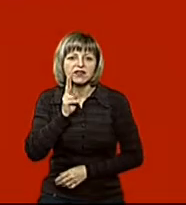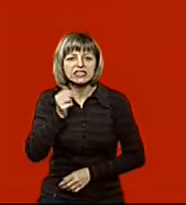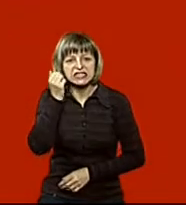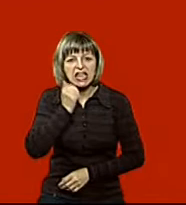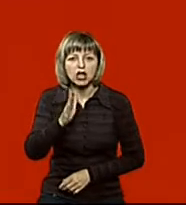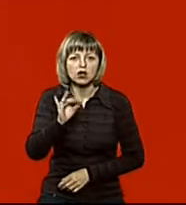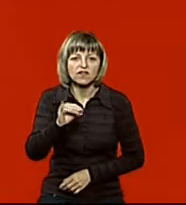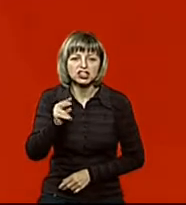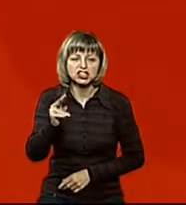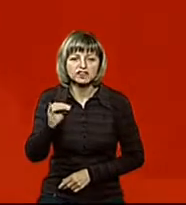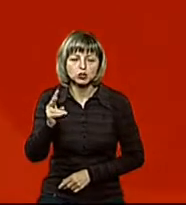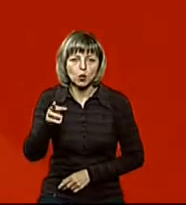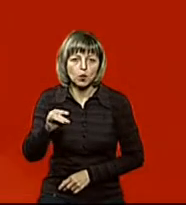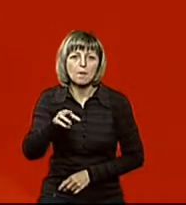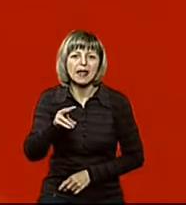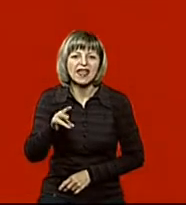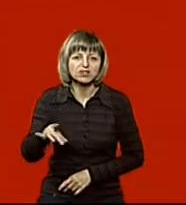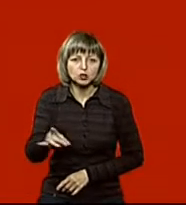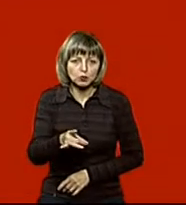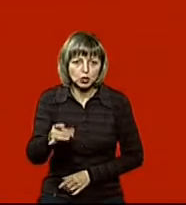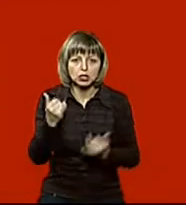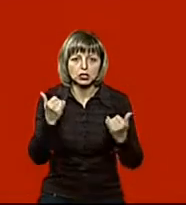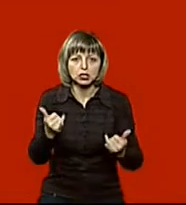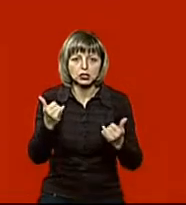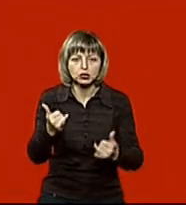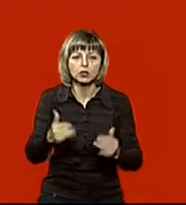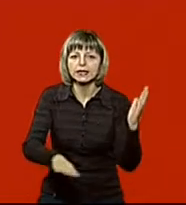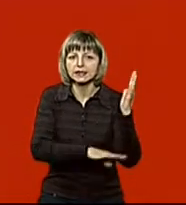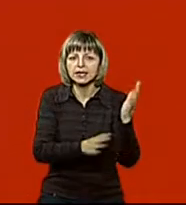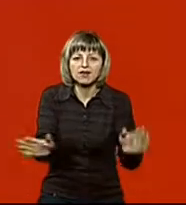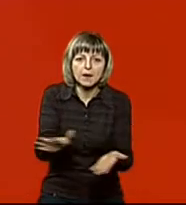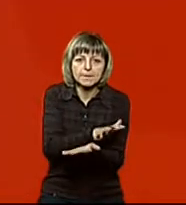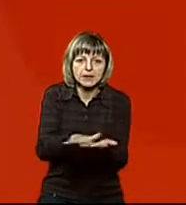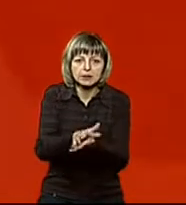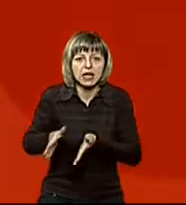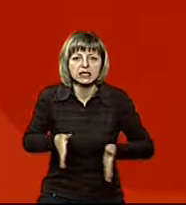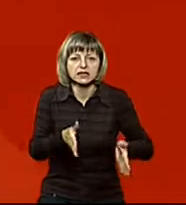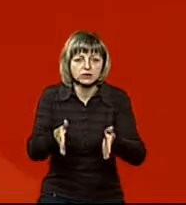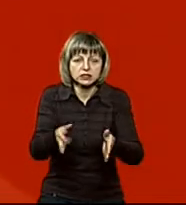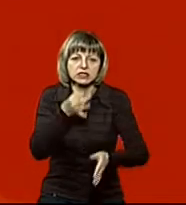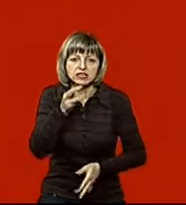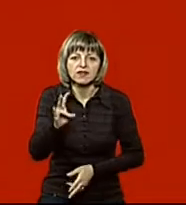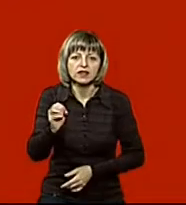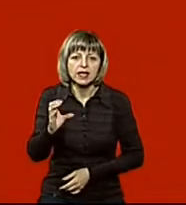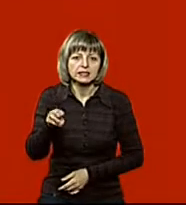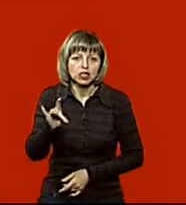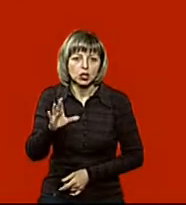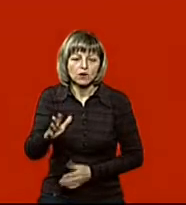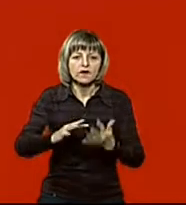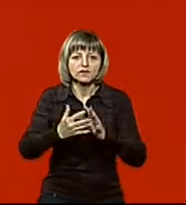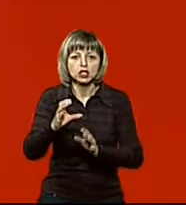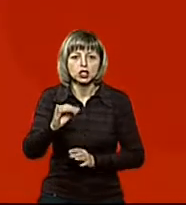Старовижівському та Маневицькому районах. Сьогодні повалені дерева прибрали з автошляхів, сказав Володимир Нестеров. В селі